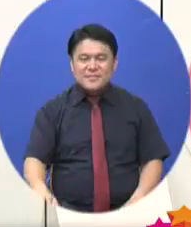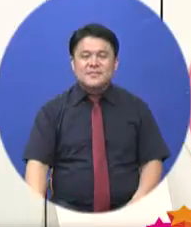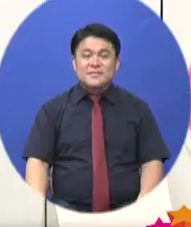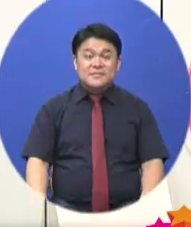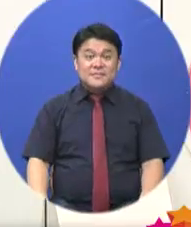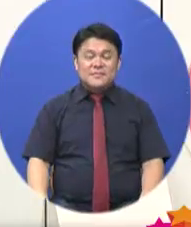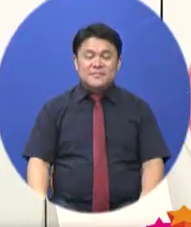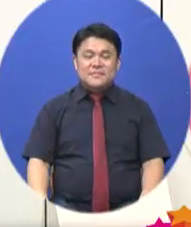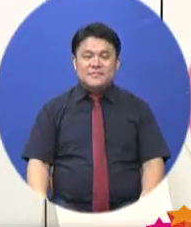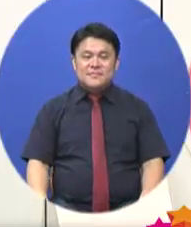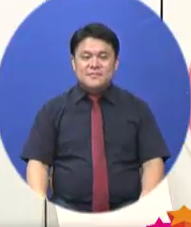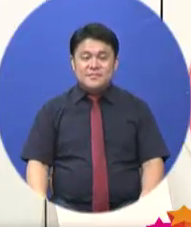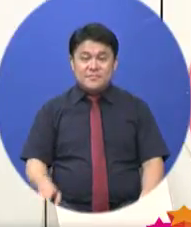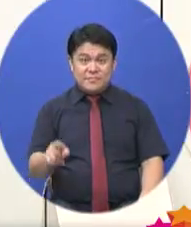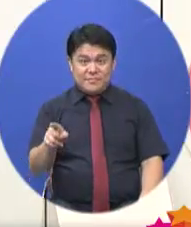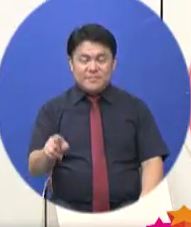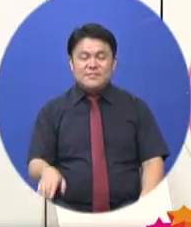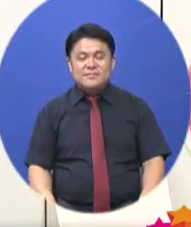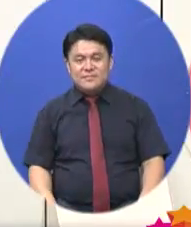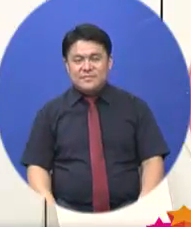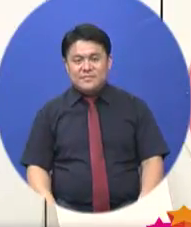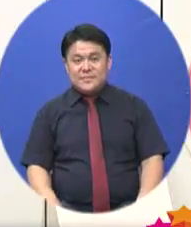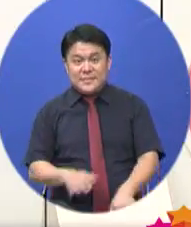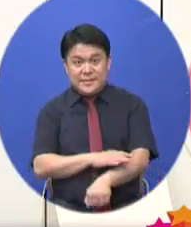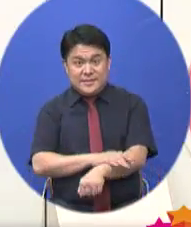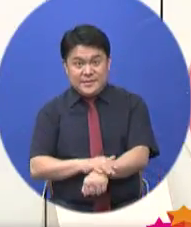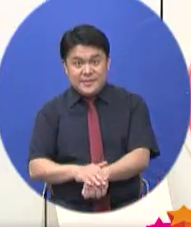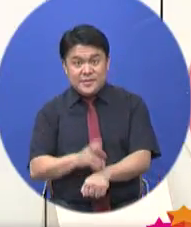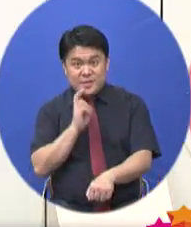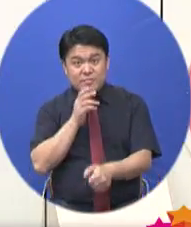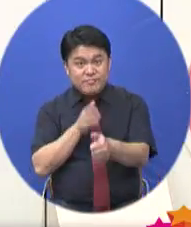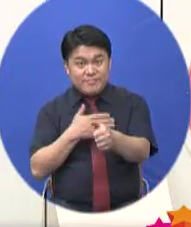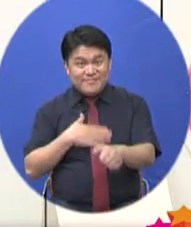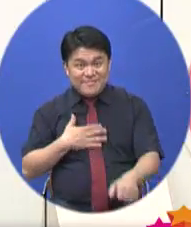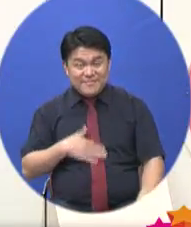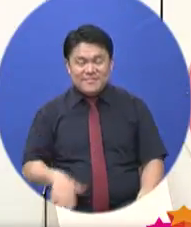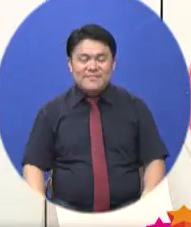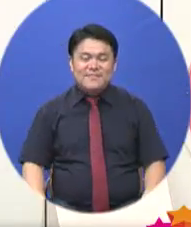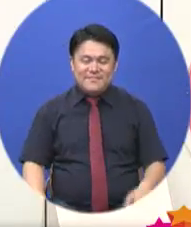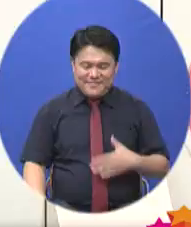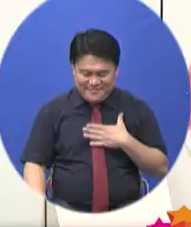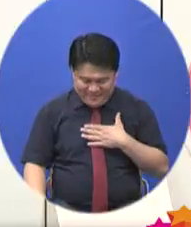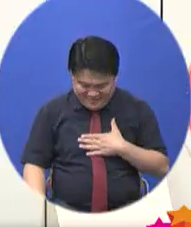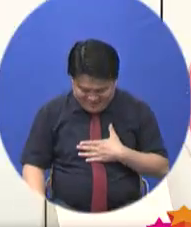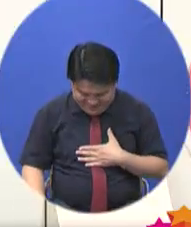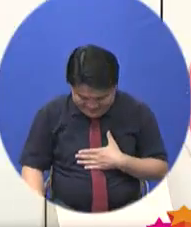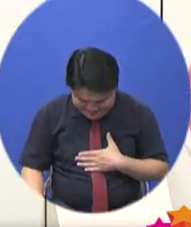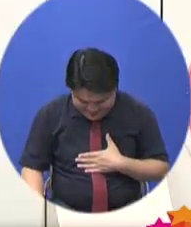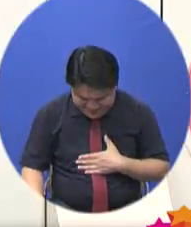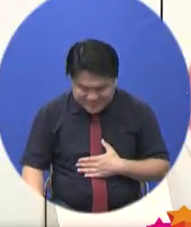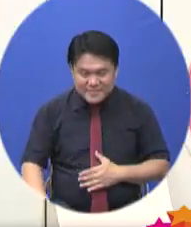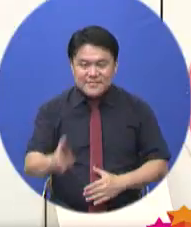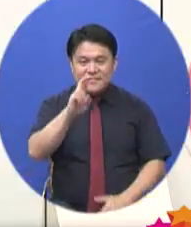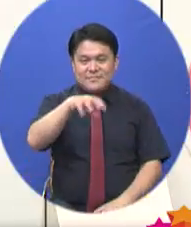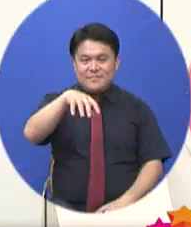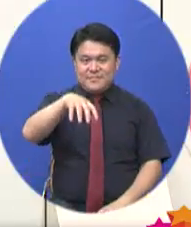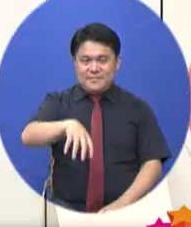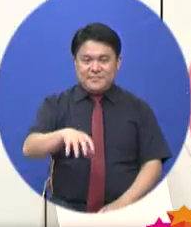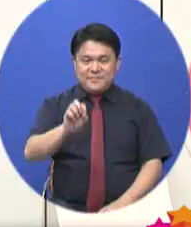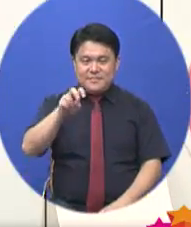예예예. 그렇죠. 예. 끝나면 됩니다. 곡을 잘 불러주시기 바랍니다. 네. 네. 강화에서